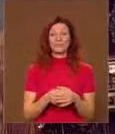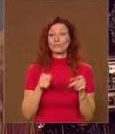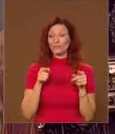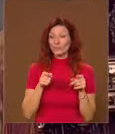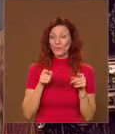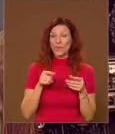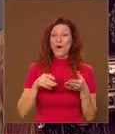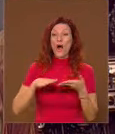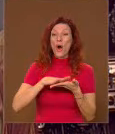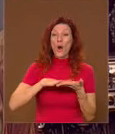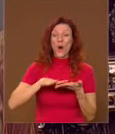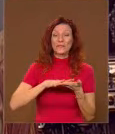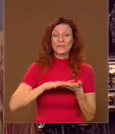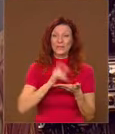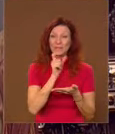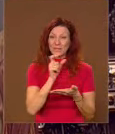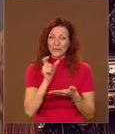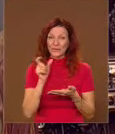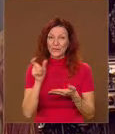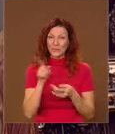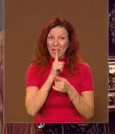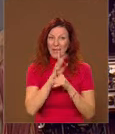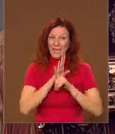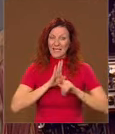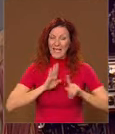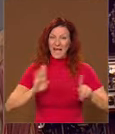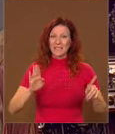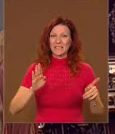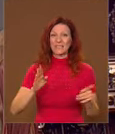Чуваме установителните слова на Таинството Евхаристия от Тайната вечеря,